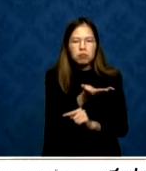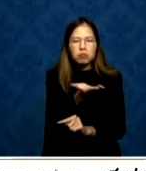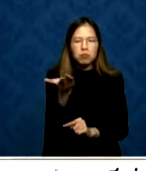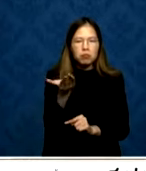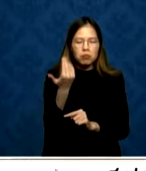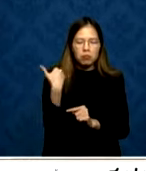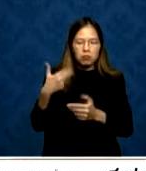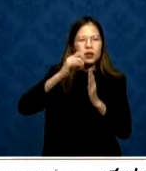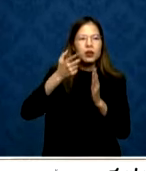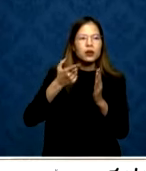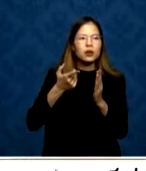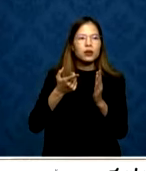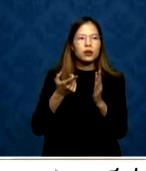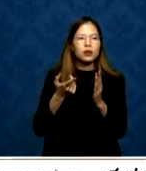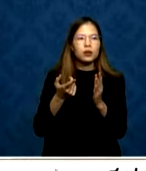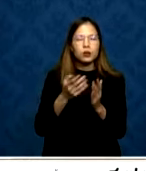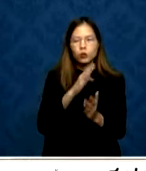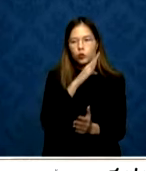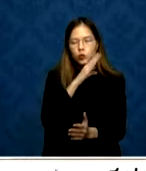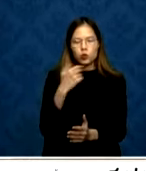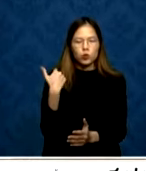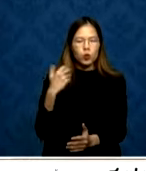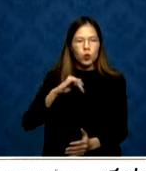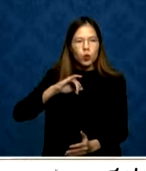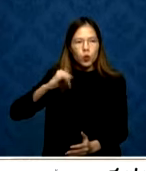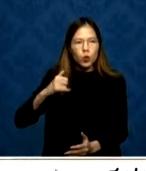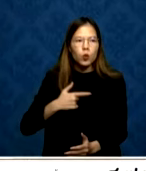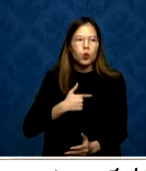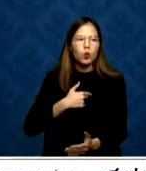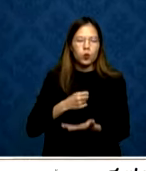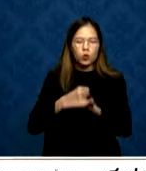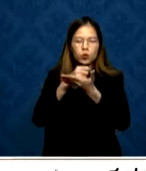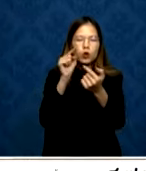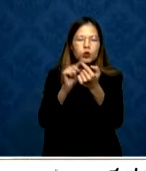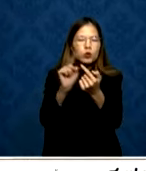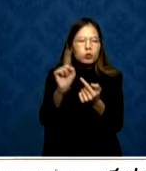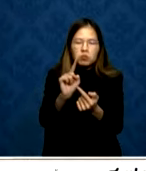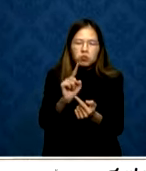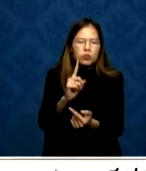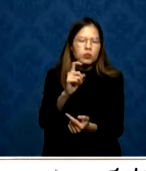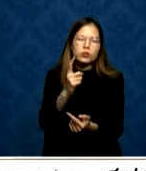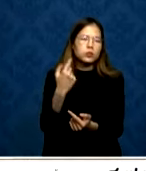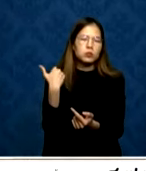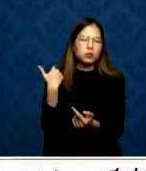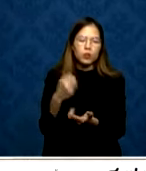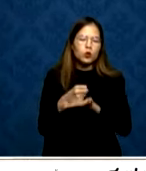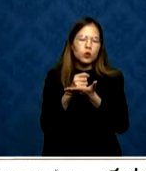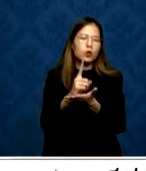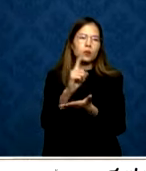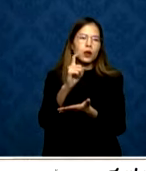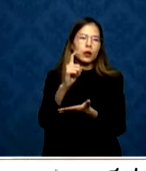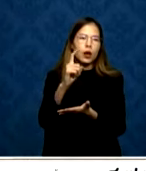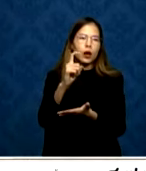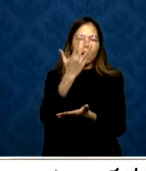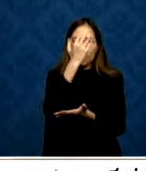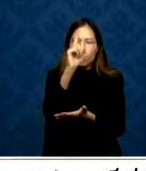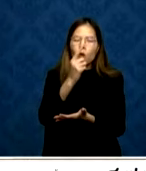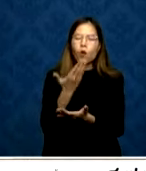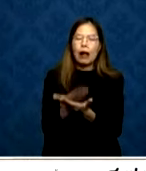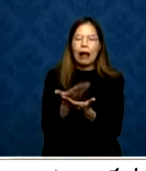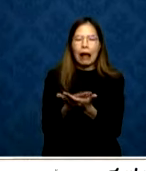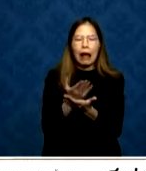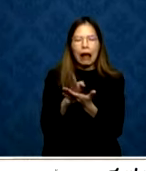ครองส่วนท้องถิ่นด้วยกันแต่ทั้งนี้ทั้งนั้นก็ไม่สามารถที่จะช่วยได้อย่างเป็นรูปธรรมในขณะนี้ก็ราคาลำ